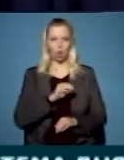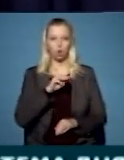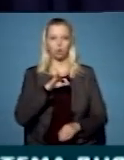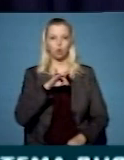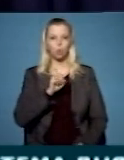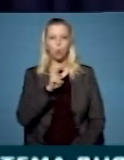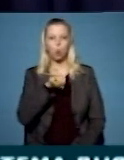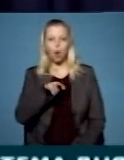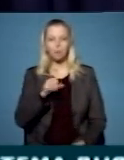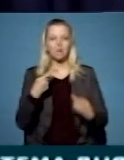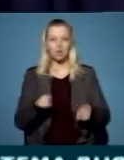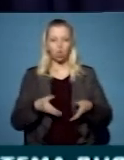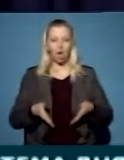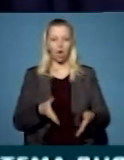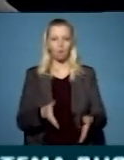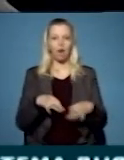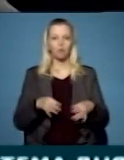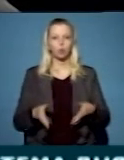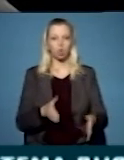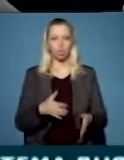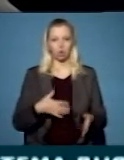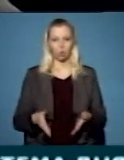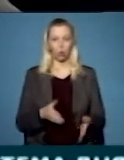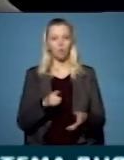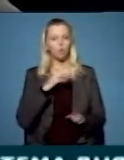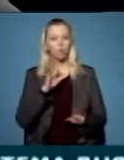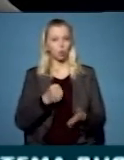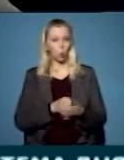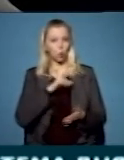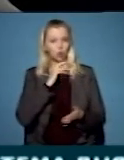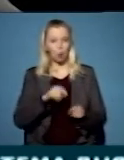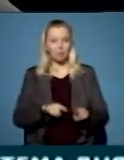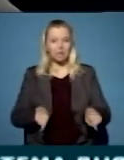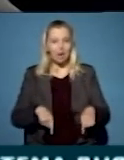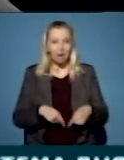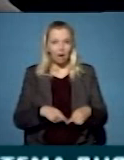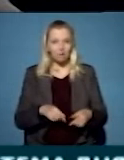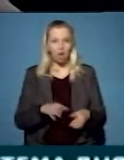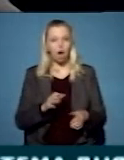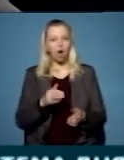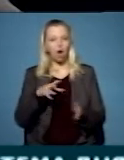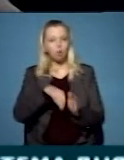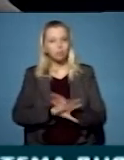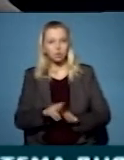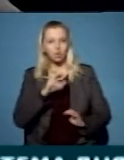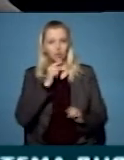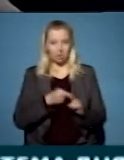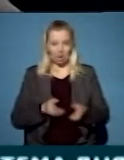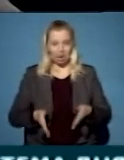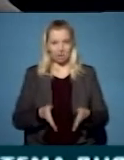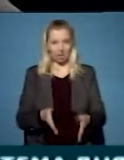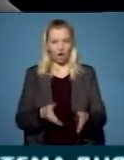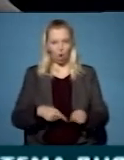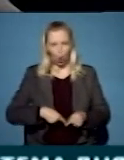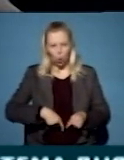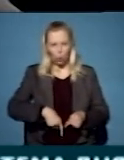на інших автошляхах нашої області. Ви кажете, що лише до Чернівців ділянка, а так, що поза Чернівцями, тому що ця траса